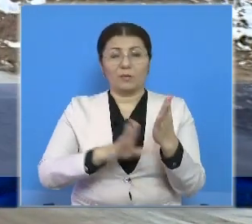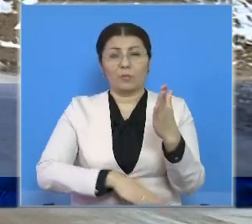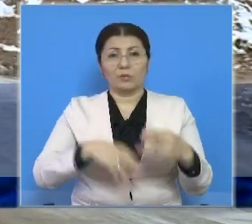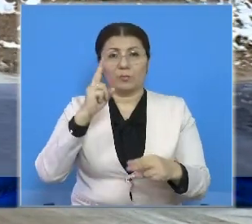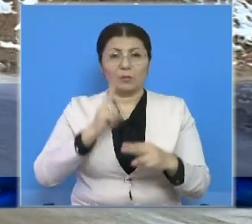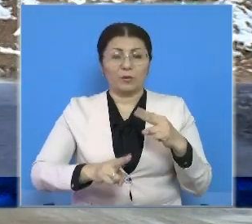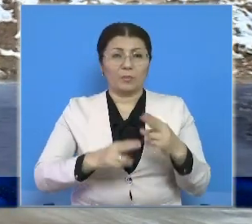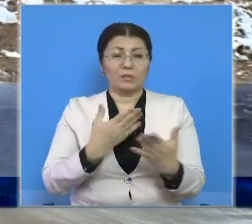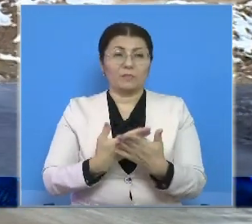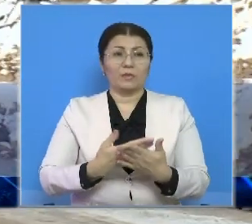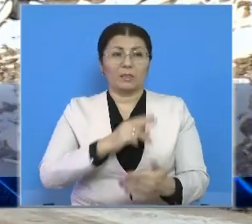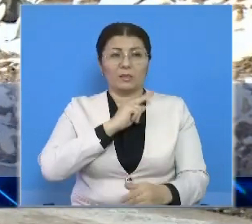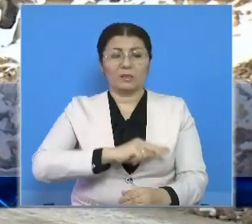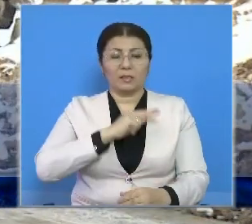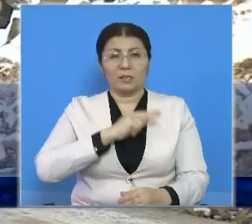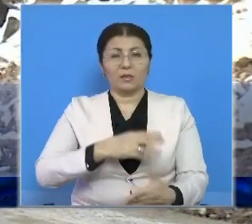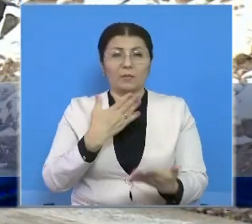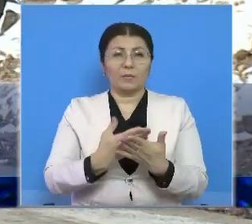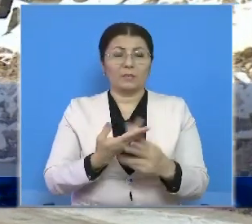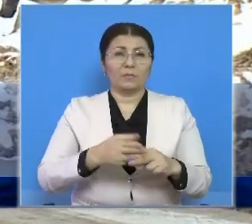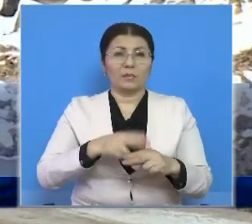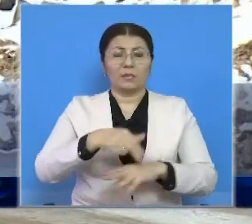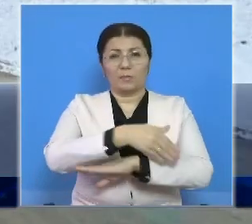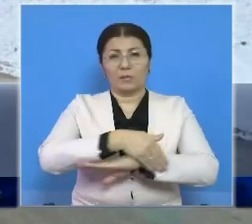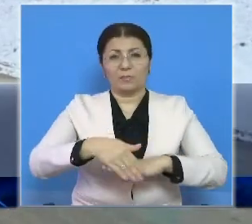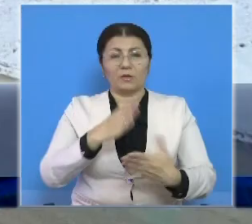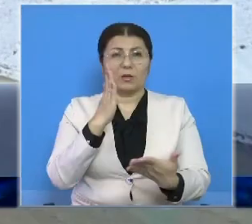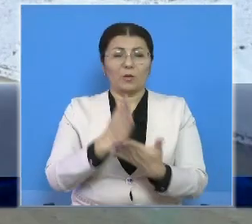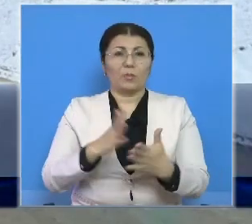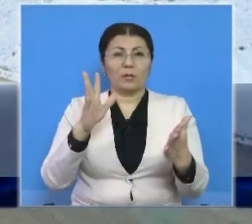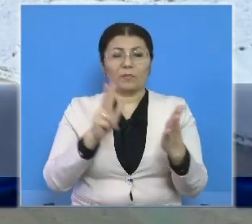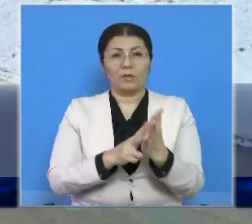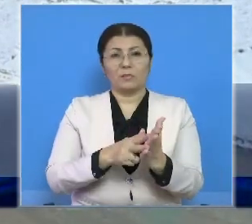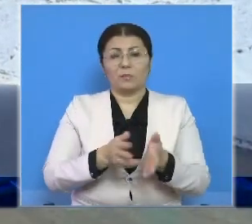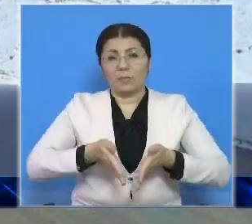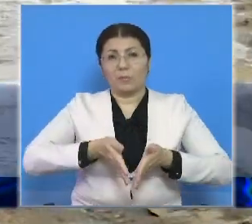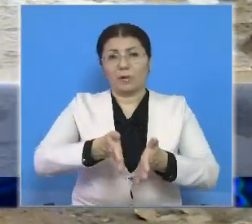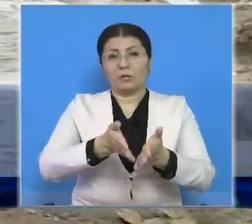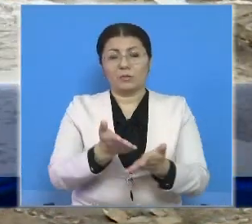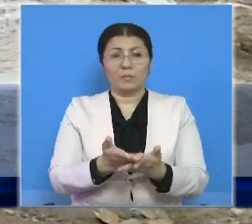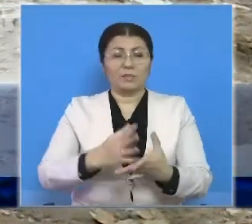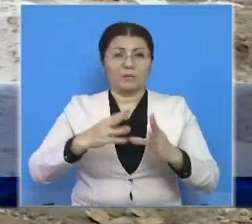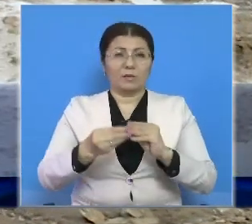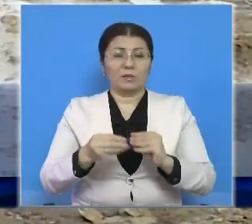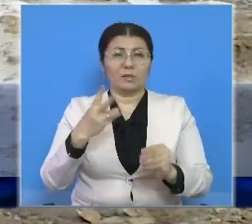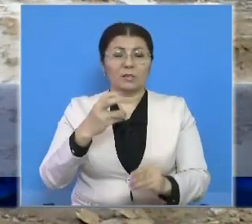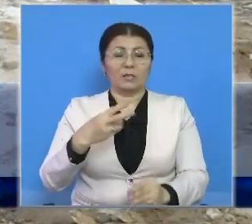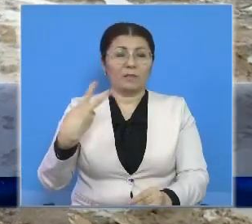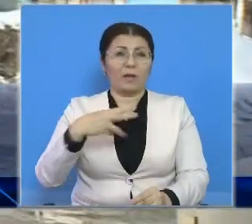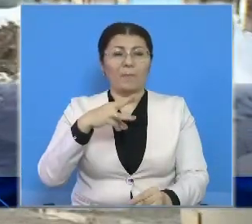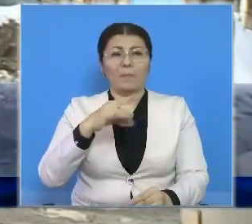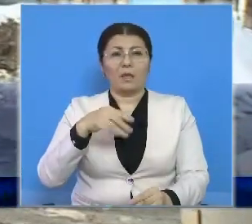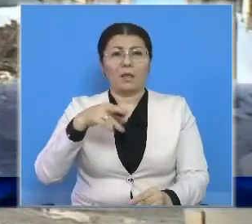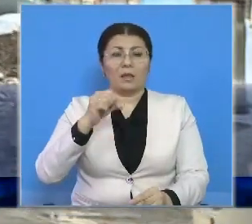полного завершения реконструкции дорога по данному проспекту будет 8-полосной. Стоимость проекта около 2 миллиардов